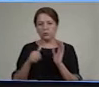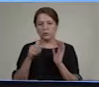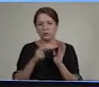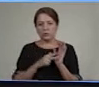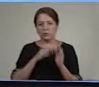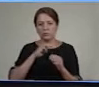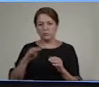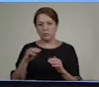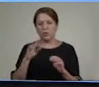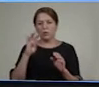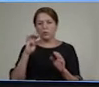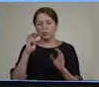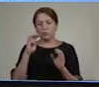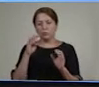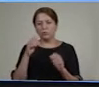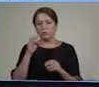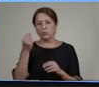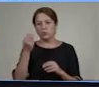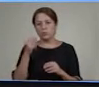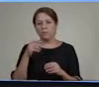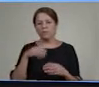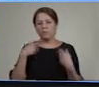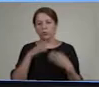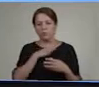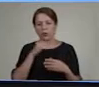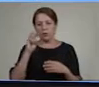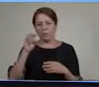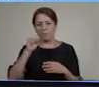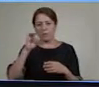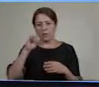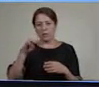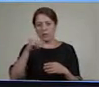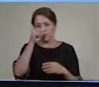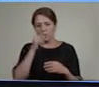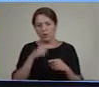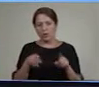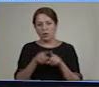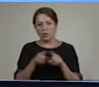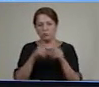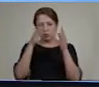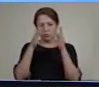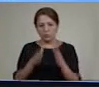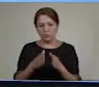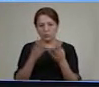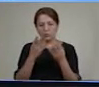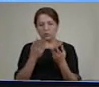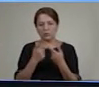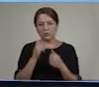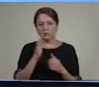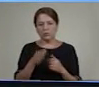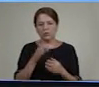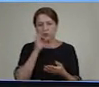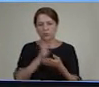5,668,900 so'm foyda ko'rilgan ekan. Endi mart oyini ham xuddi shunday ustun shaklida hisoblab tushiramiz.